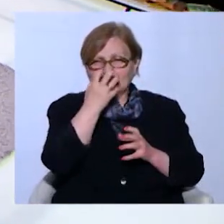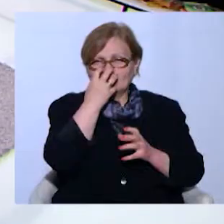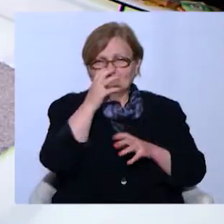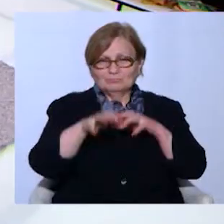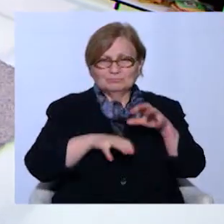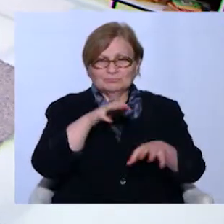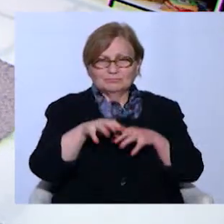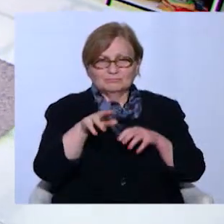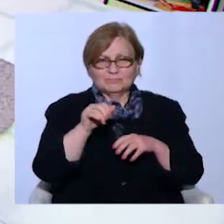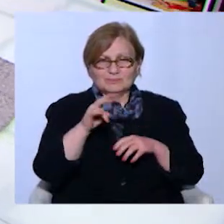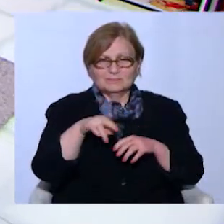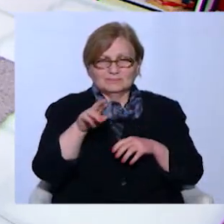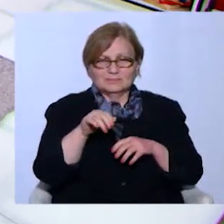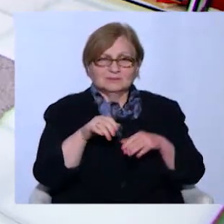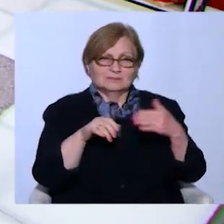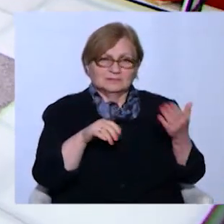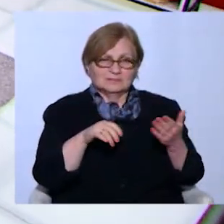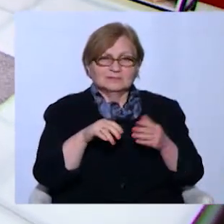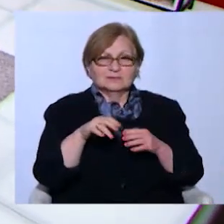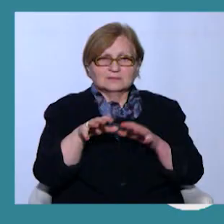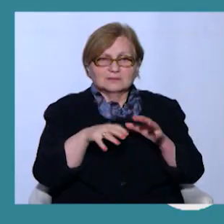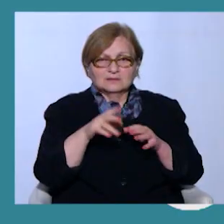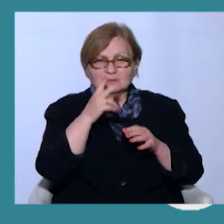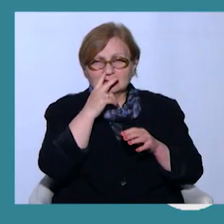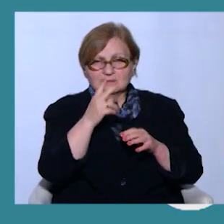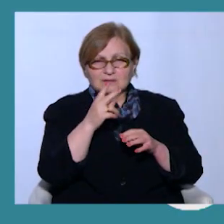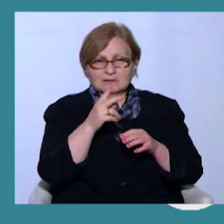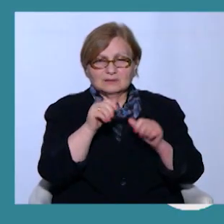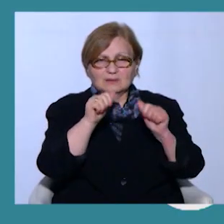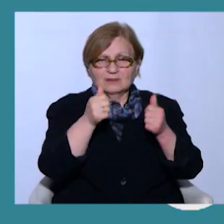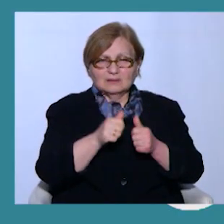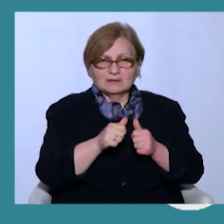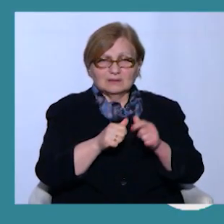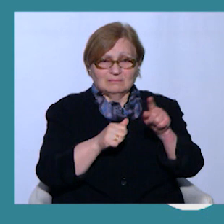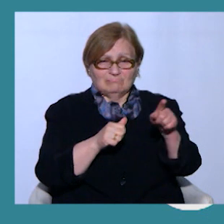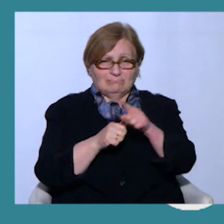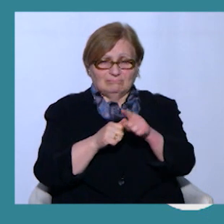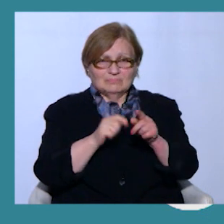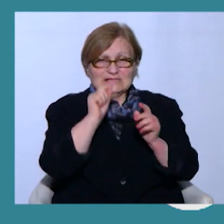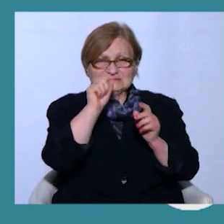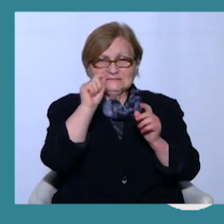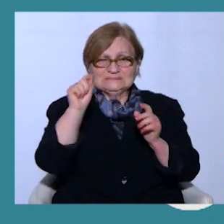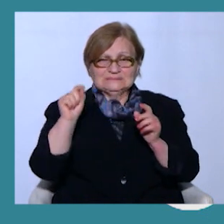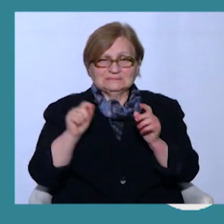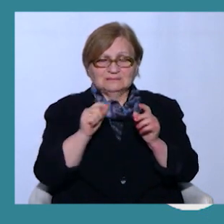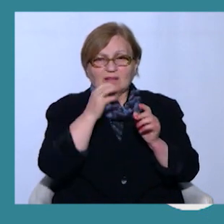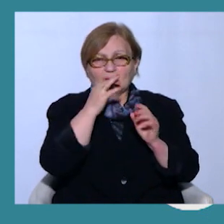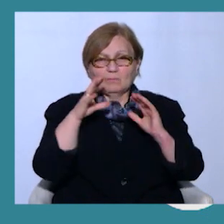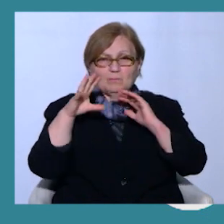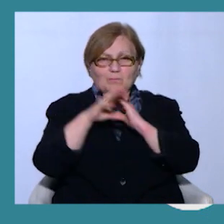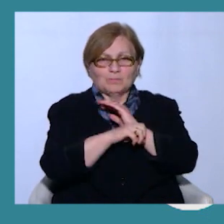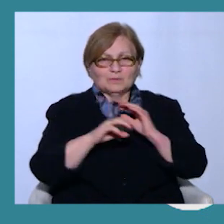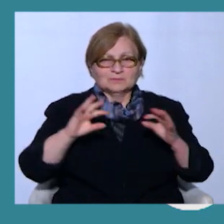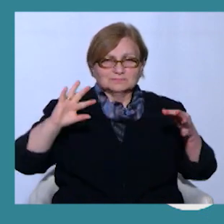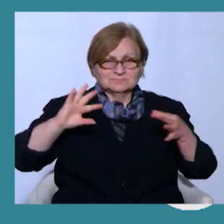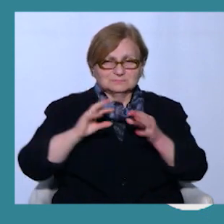მარჯნივ არის დათვი. ნახეთ როგორ არის, აი თითქოს ფორმას აძლევენ წერტილებით, მერე ამას აერთებენ სამკუთხედებით,